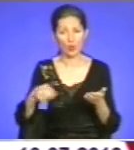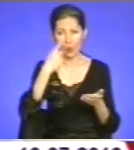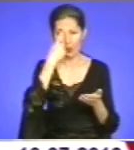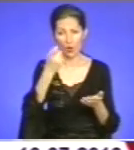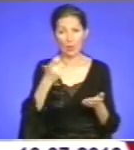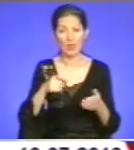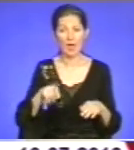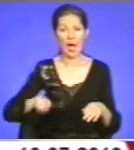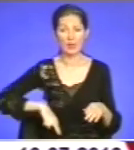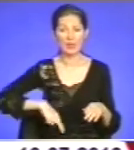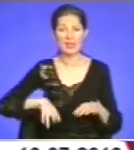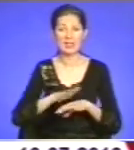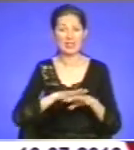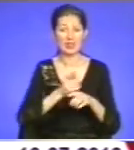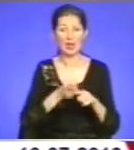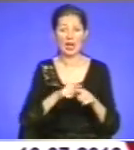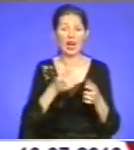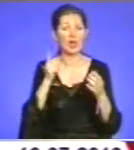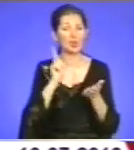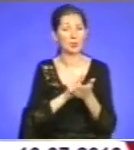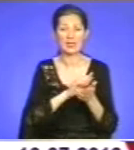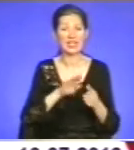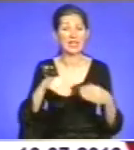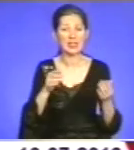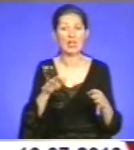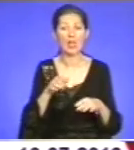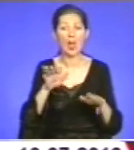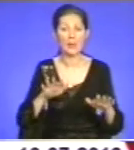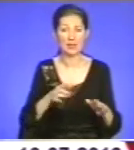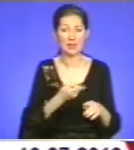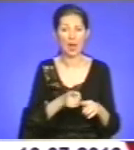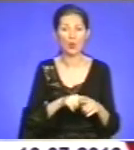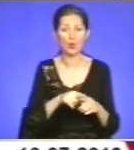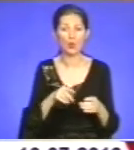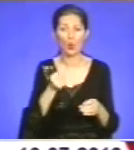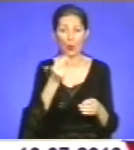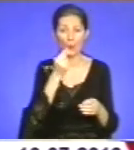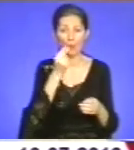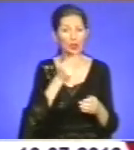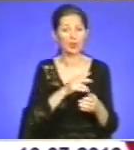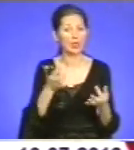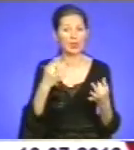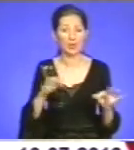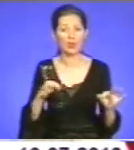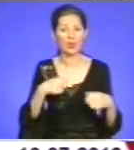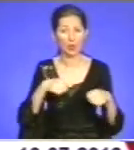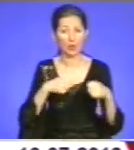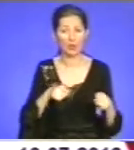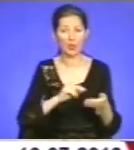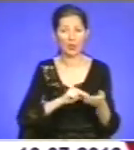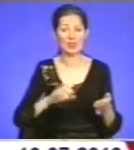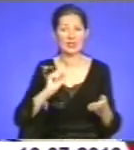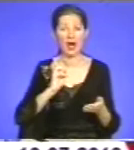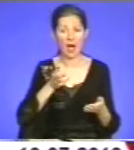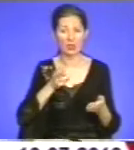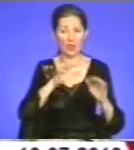адміністрації ринку, яка зобов'язана не надати місця або цю продукцію не допустити до реалізації. Пишеться акт вилучення з